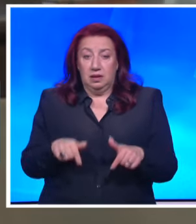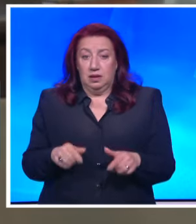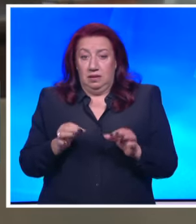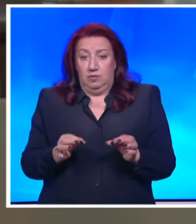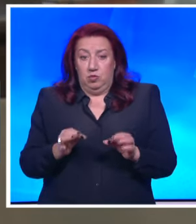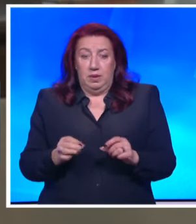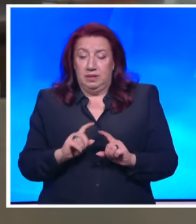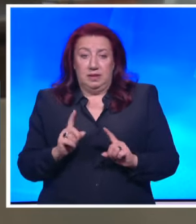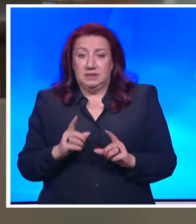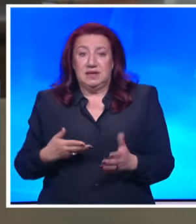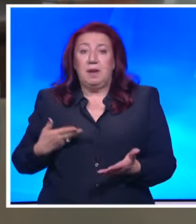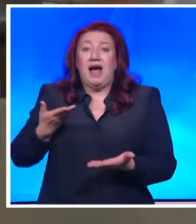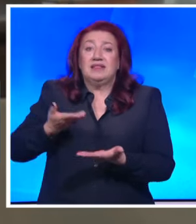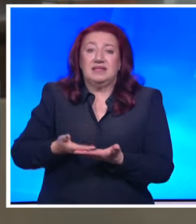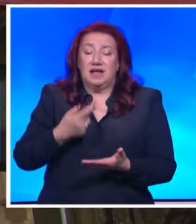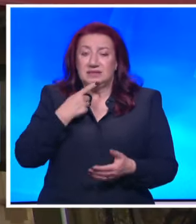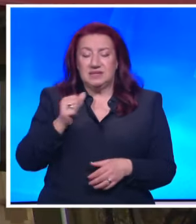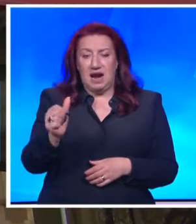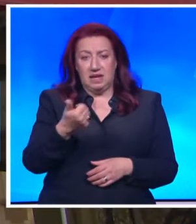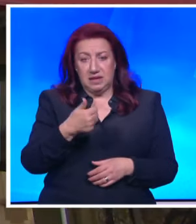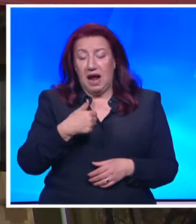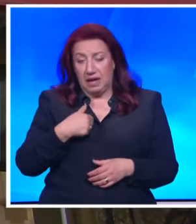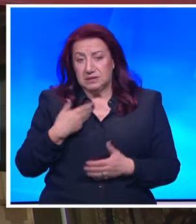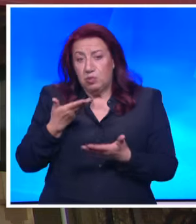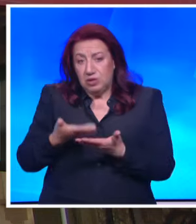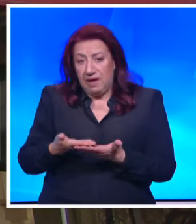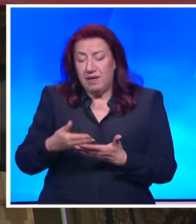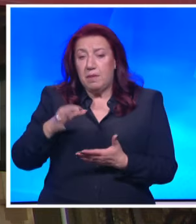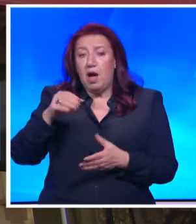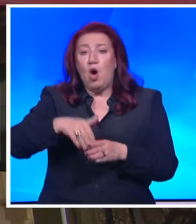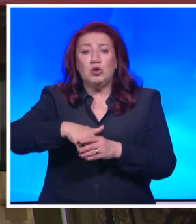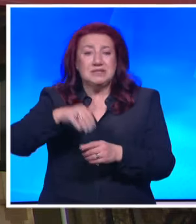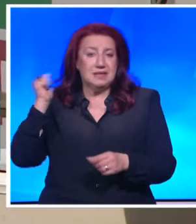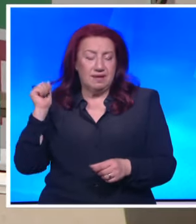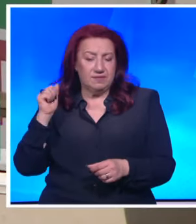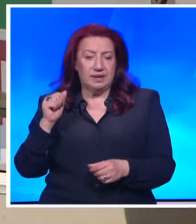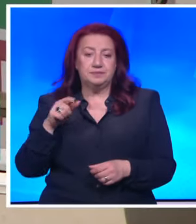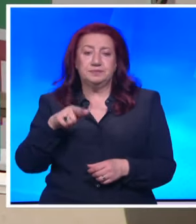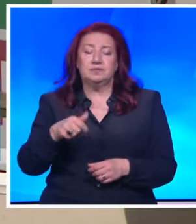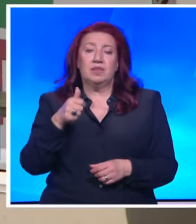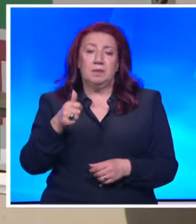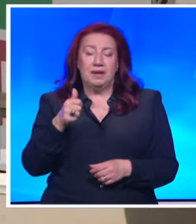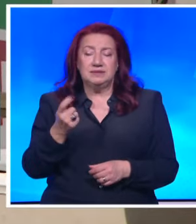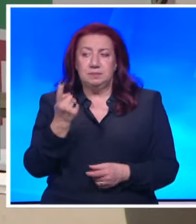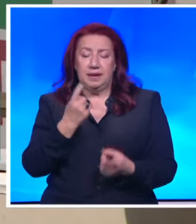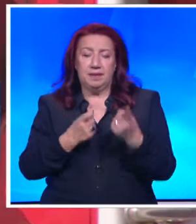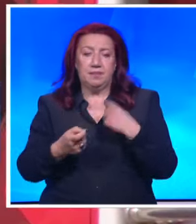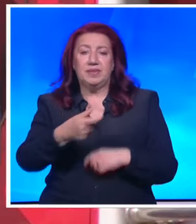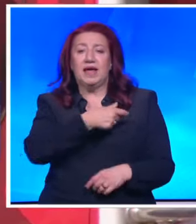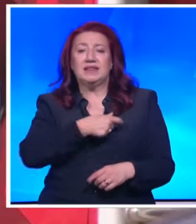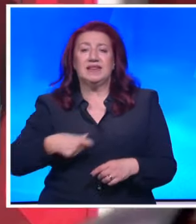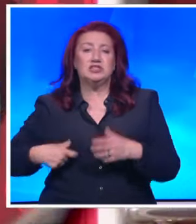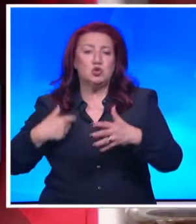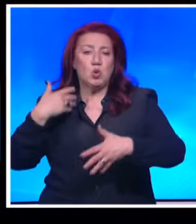съм лидер, който си подава оставката и се оттегля. БСП свиква националния си съвет, който да избере един от заместник-председателите за временен